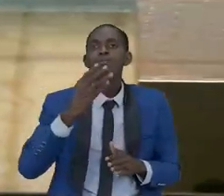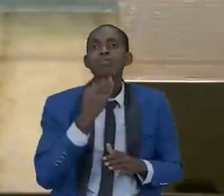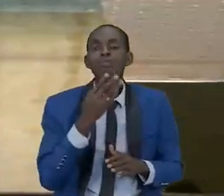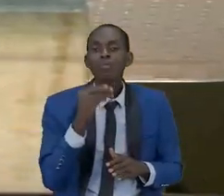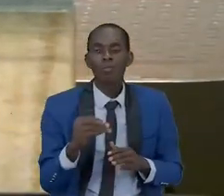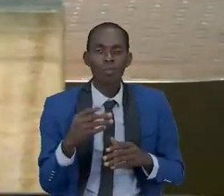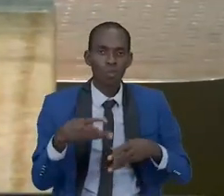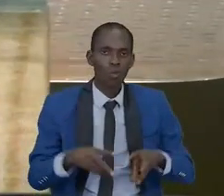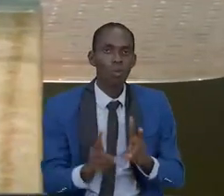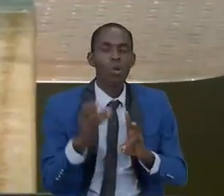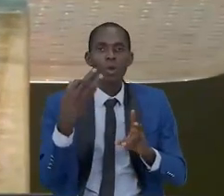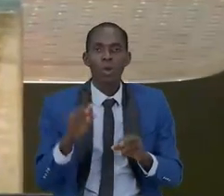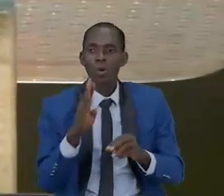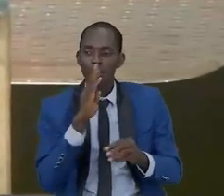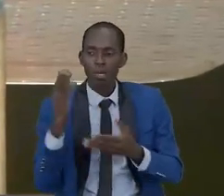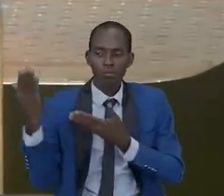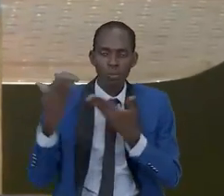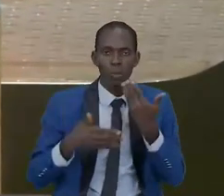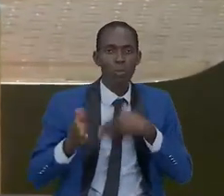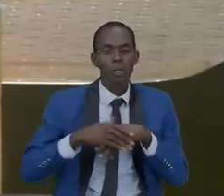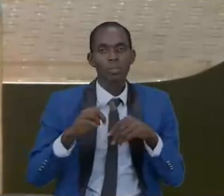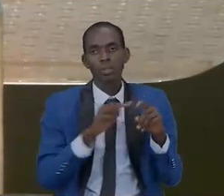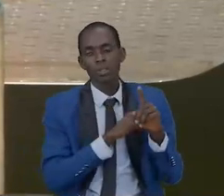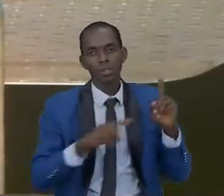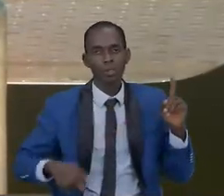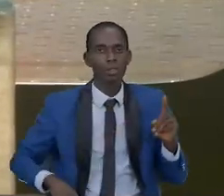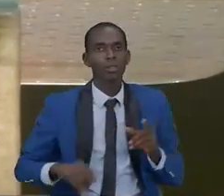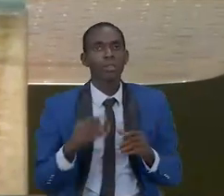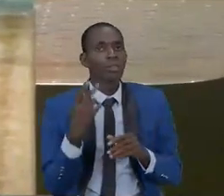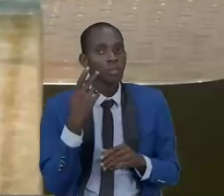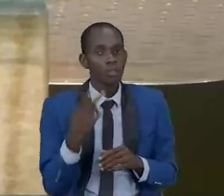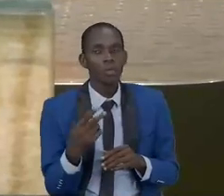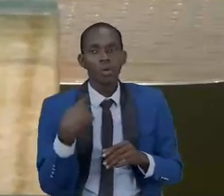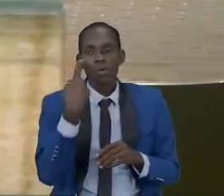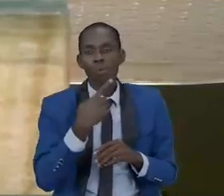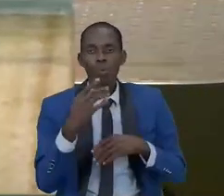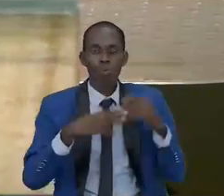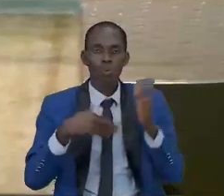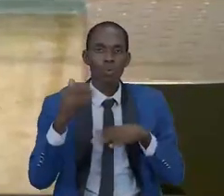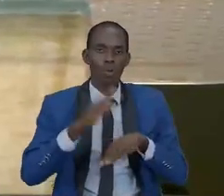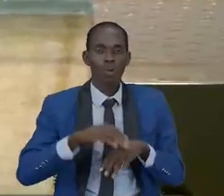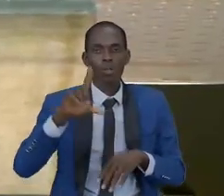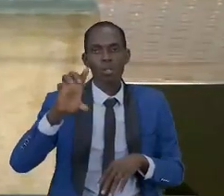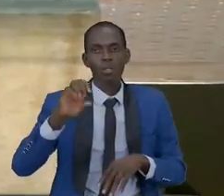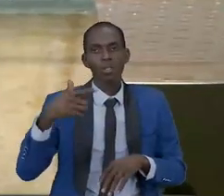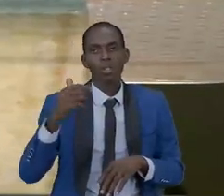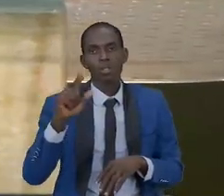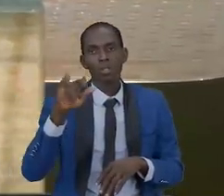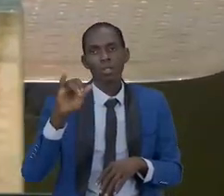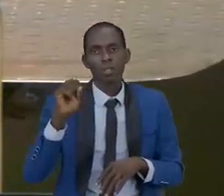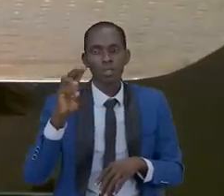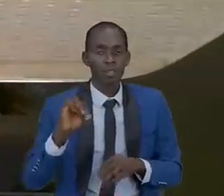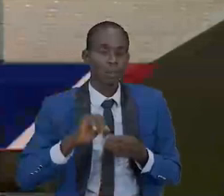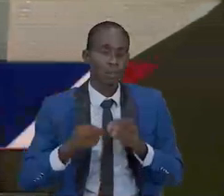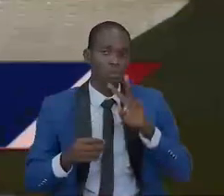vif pour vraiment être réconcilié à avec Dieu alors des transgresseurs inconstants bâtissant sur